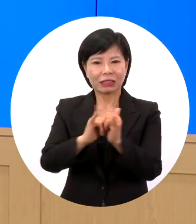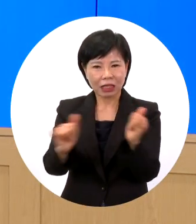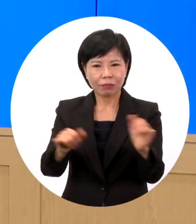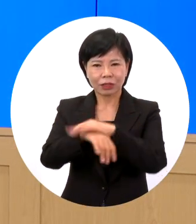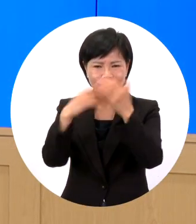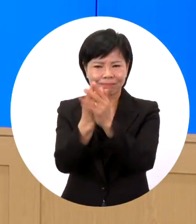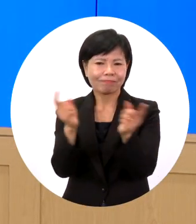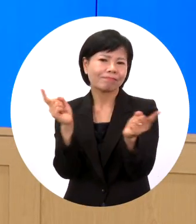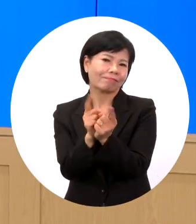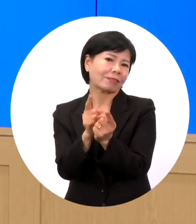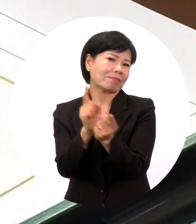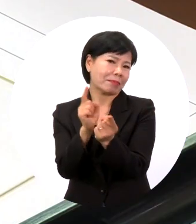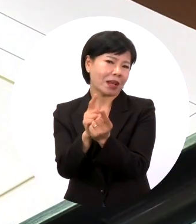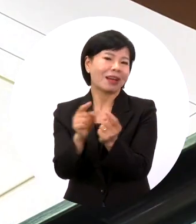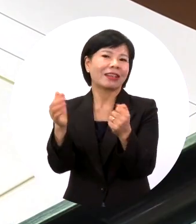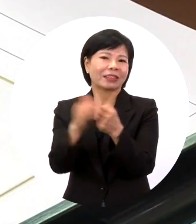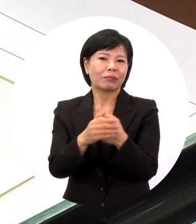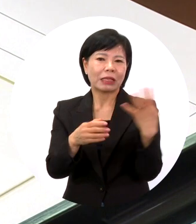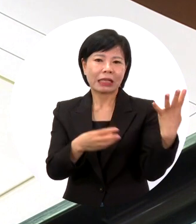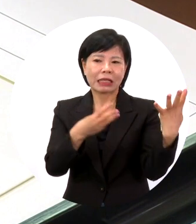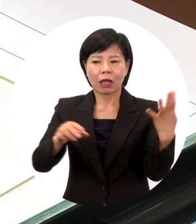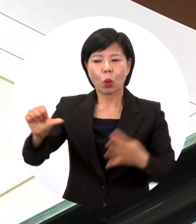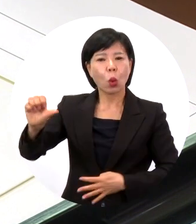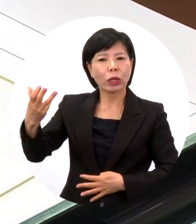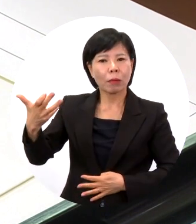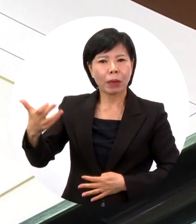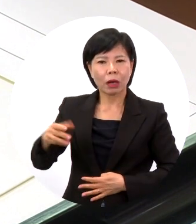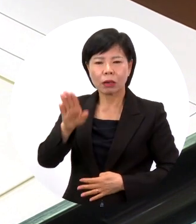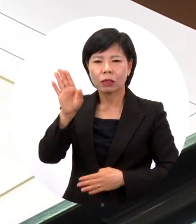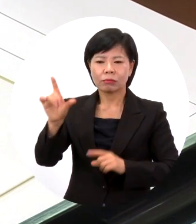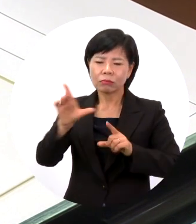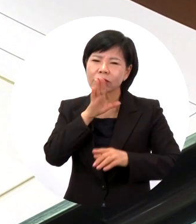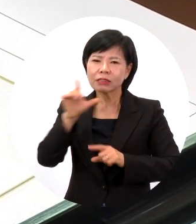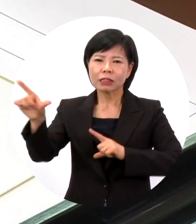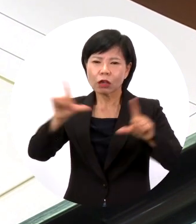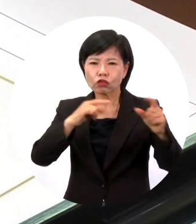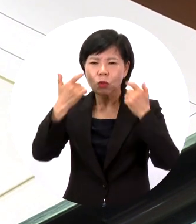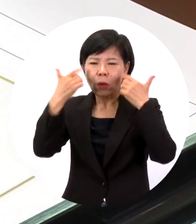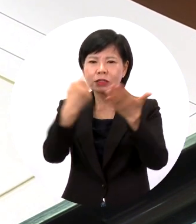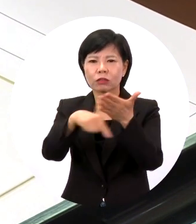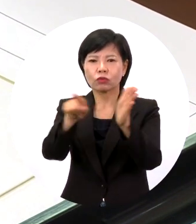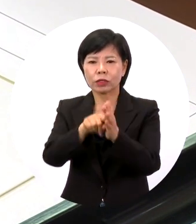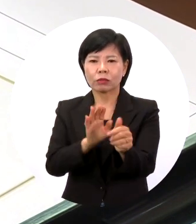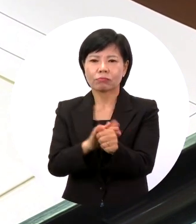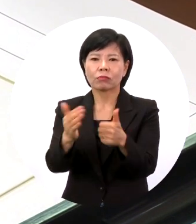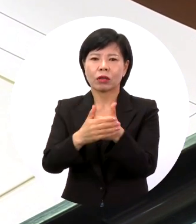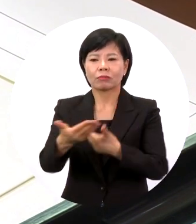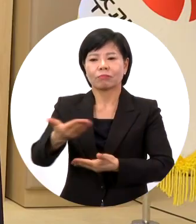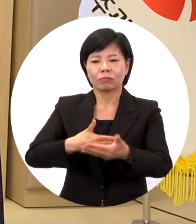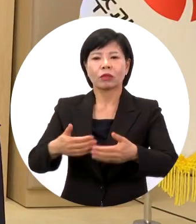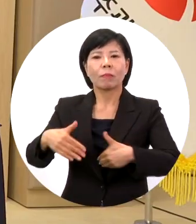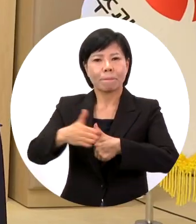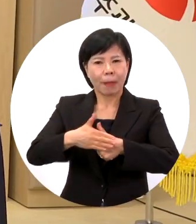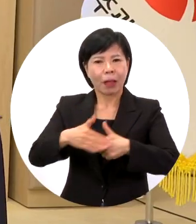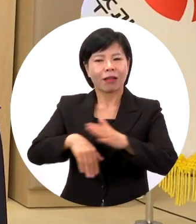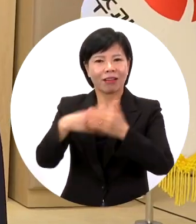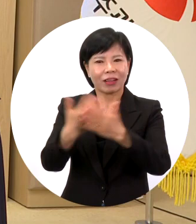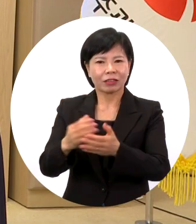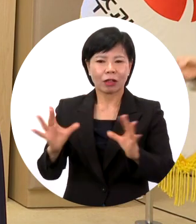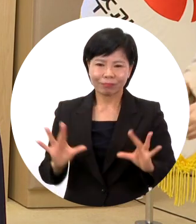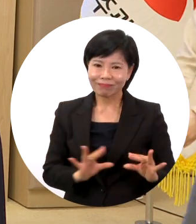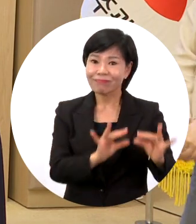유족들과 만났는데요. 당시 4.3과 5.18 진상규명을 위한 공동협력과 교류, 협력의 필요성에